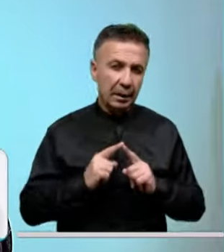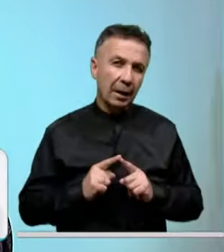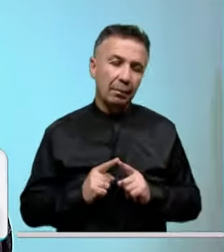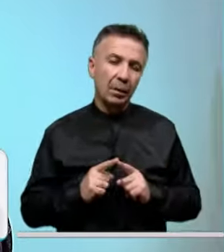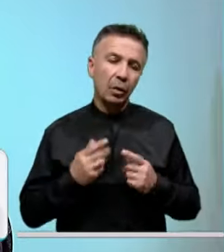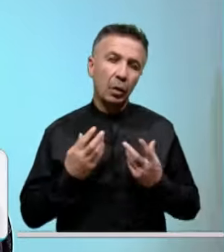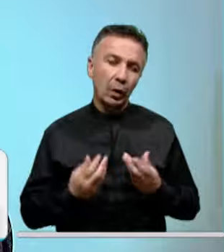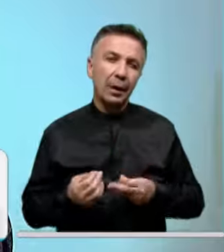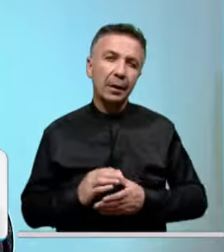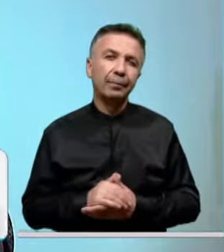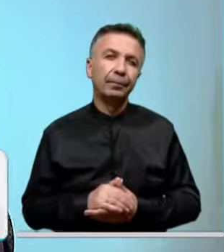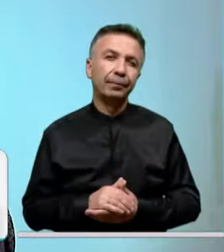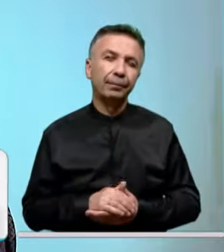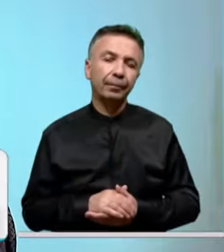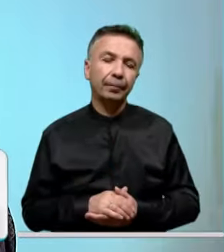itibariyle